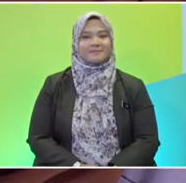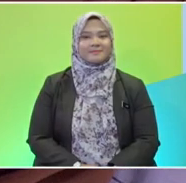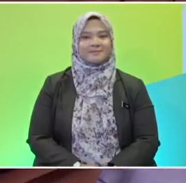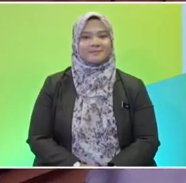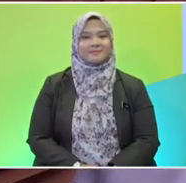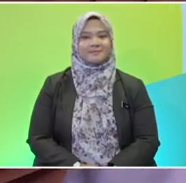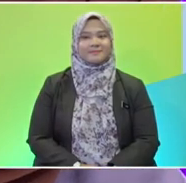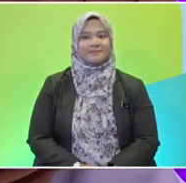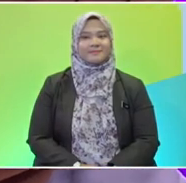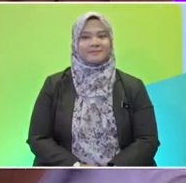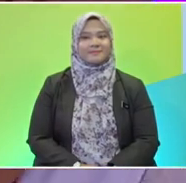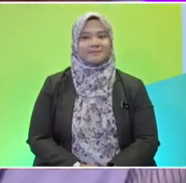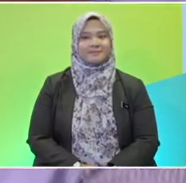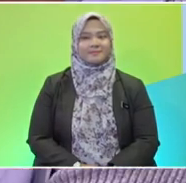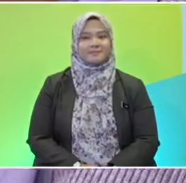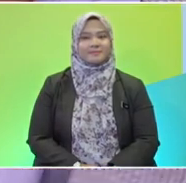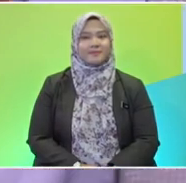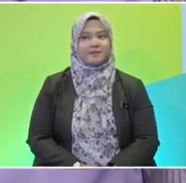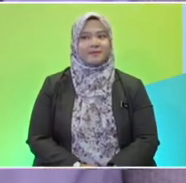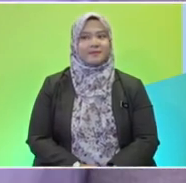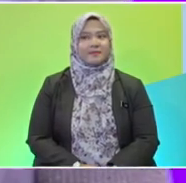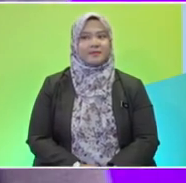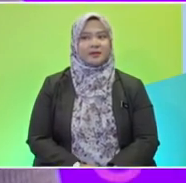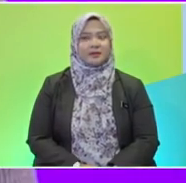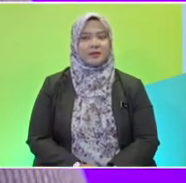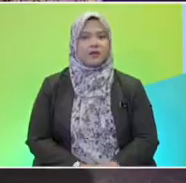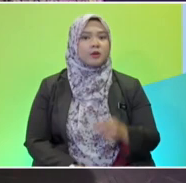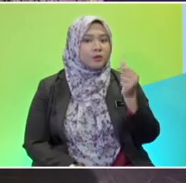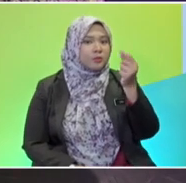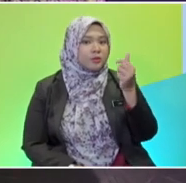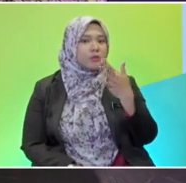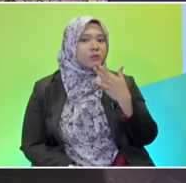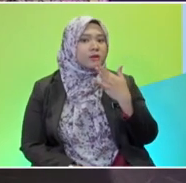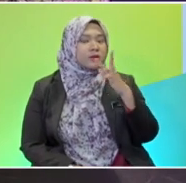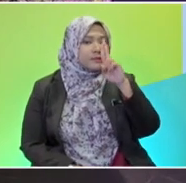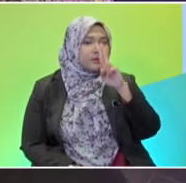situ ya warna merah oke